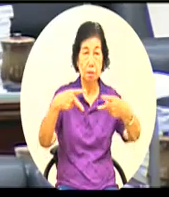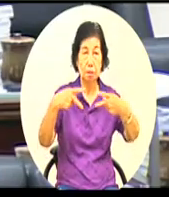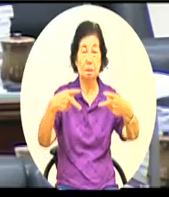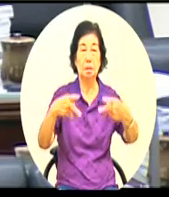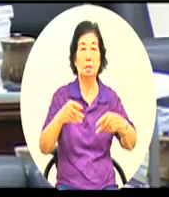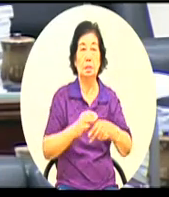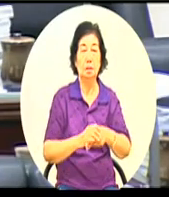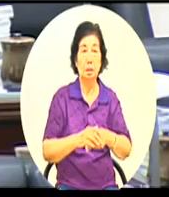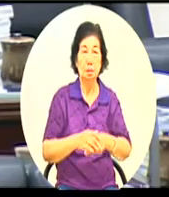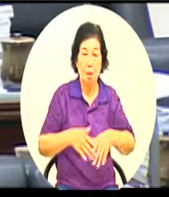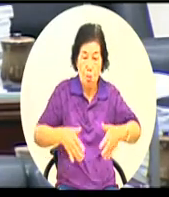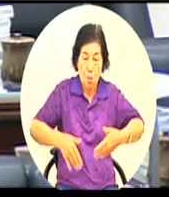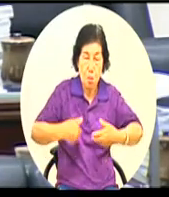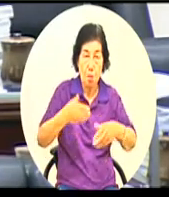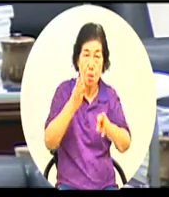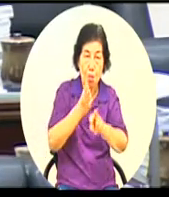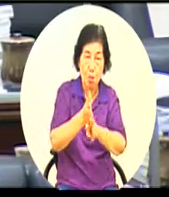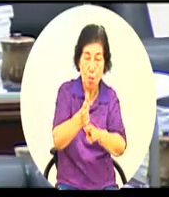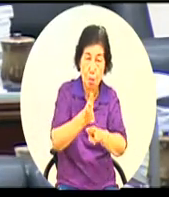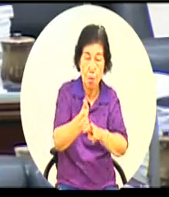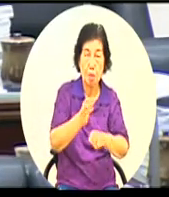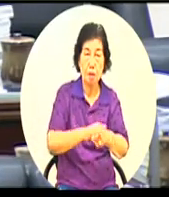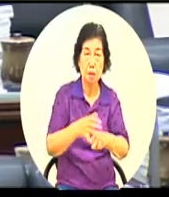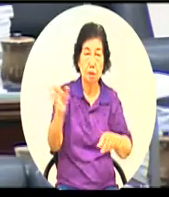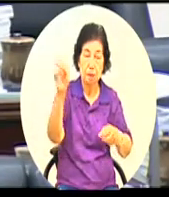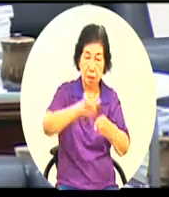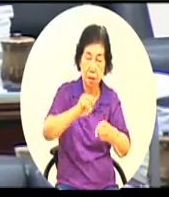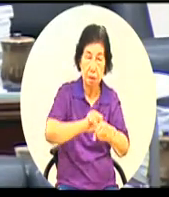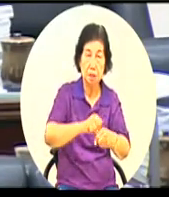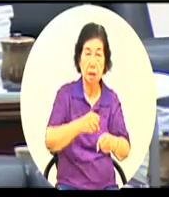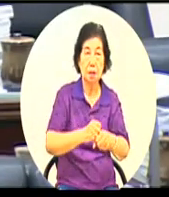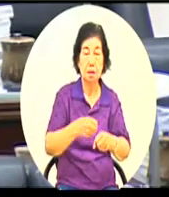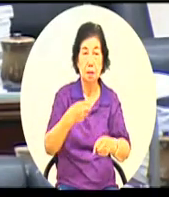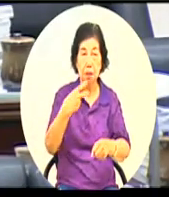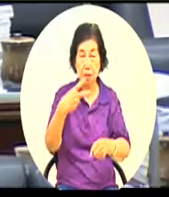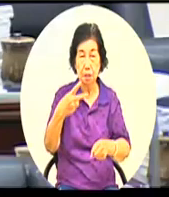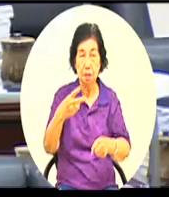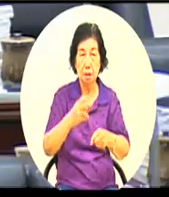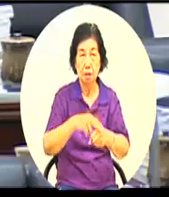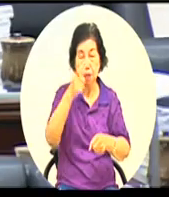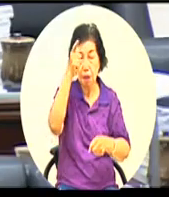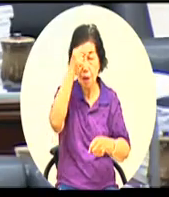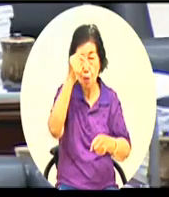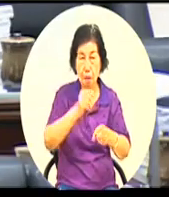轻轨，即摆要搁加两条黄线捷运。